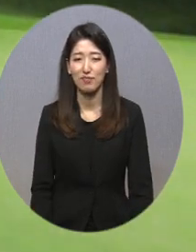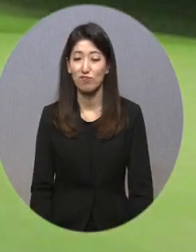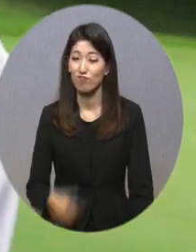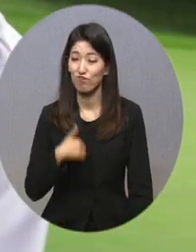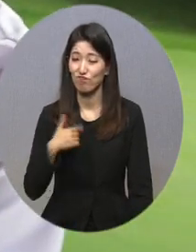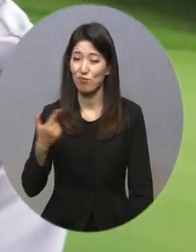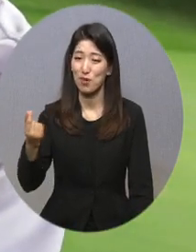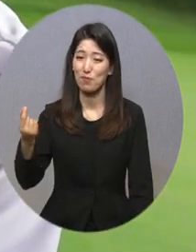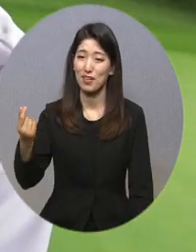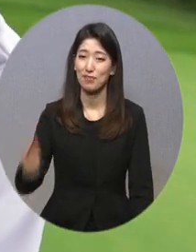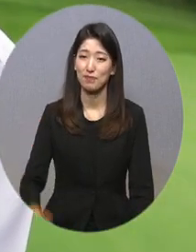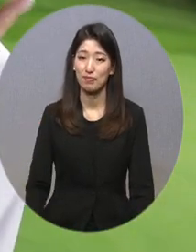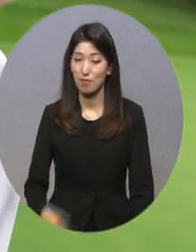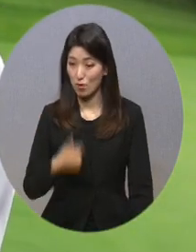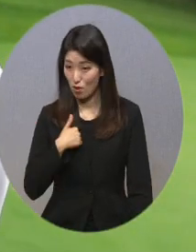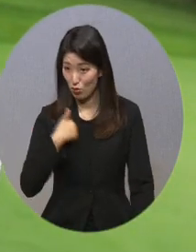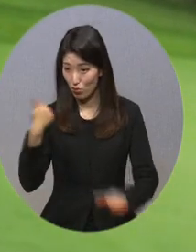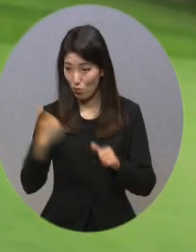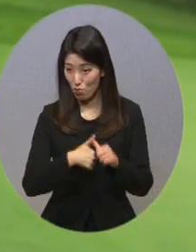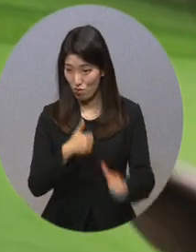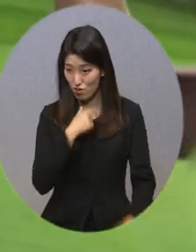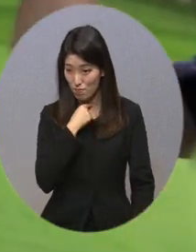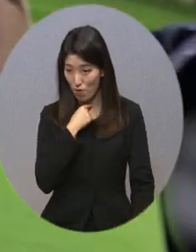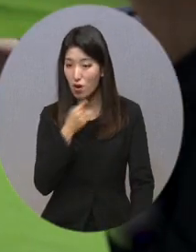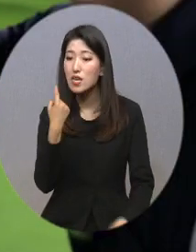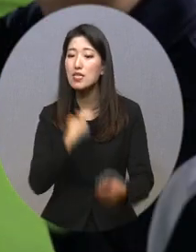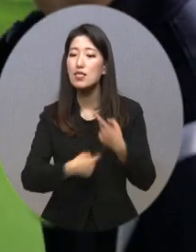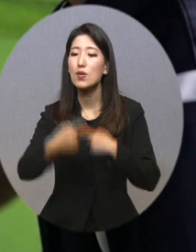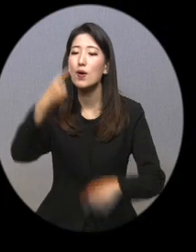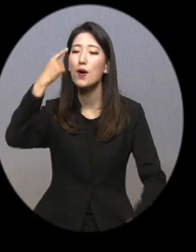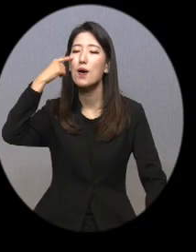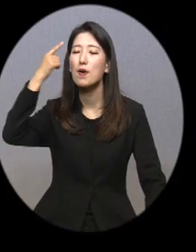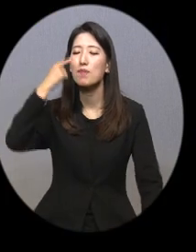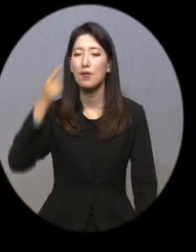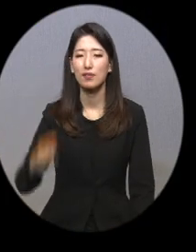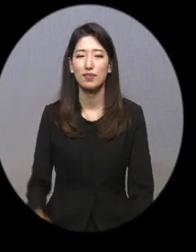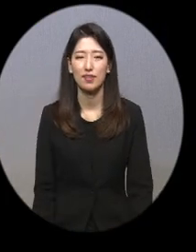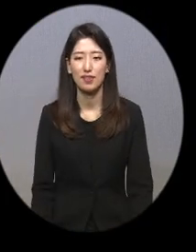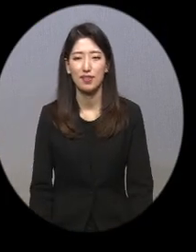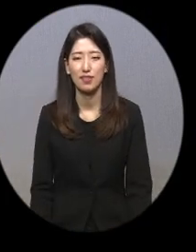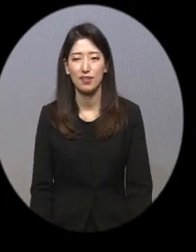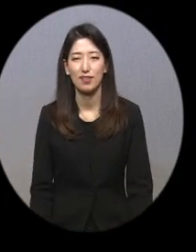하연아 맞네. 여러분, 저에게 도전하실 분들 신청 받습니다. 와.